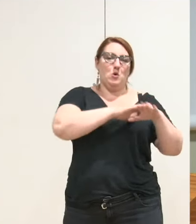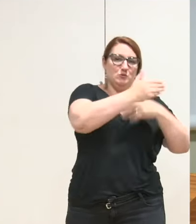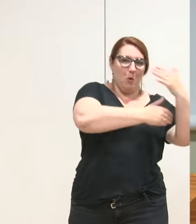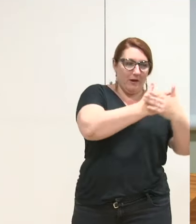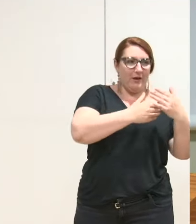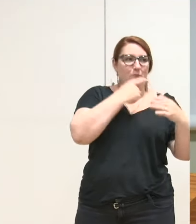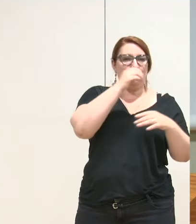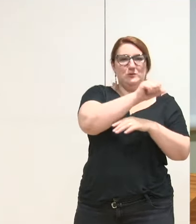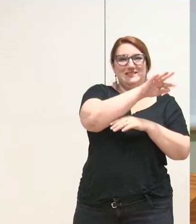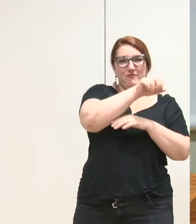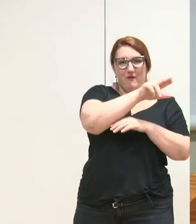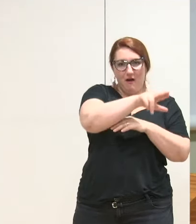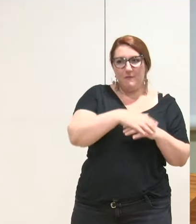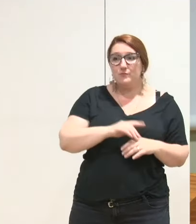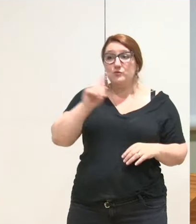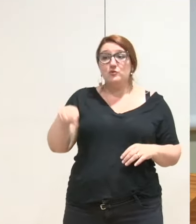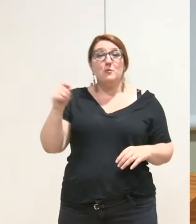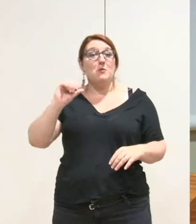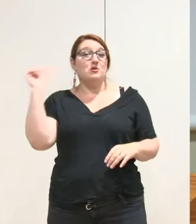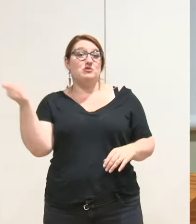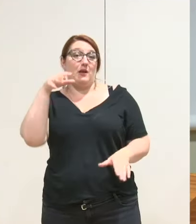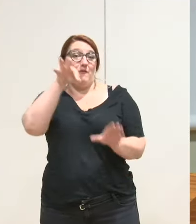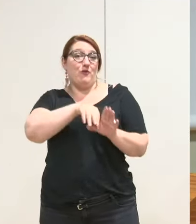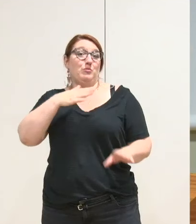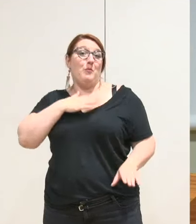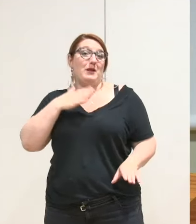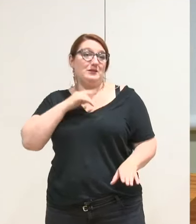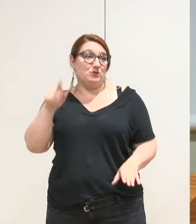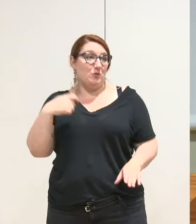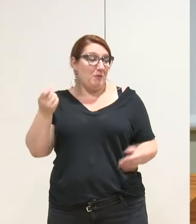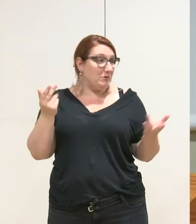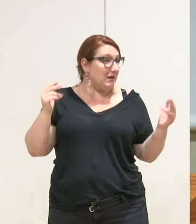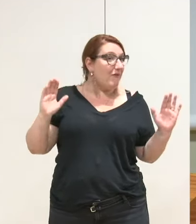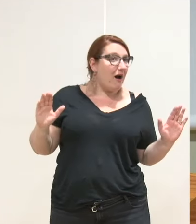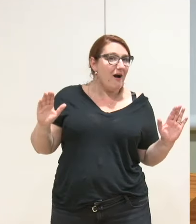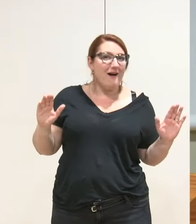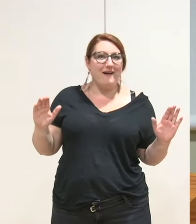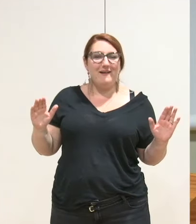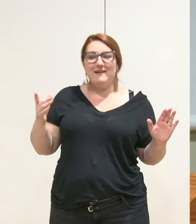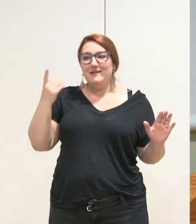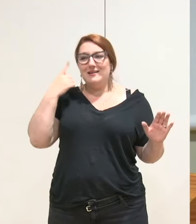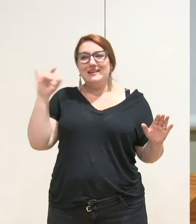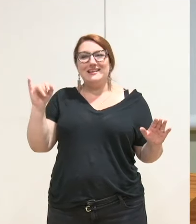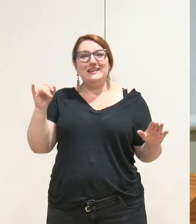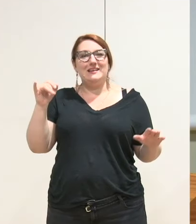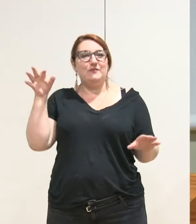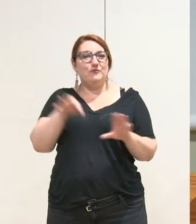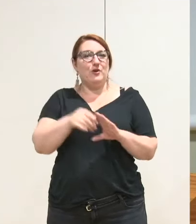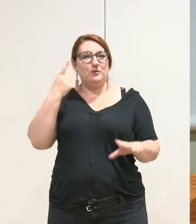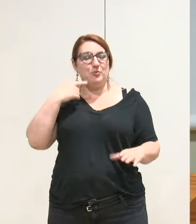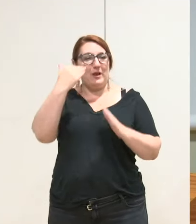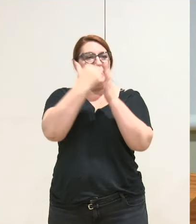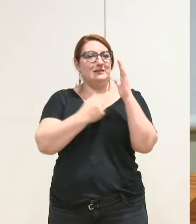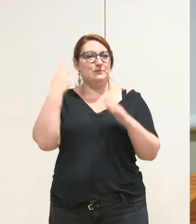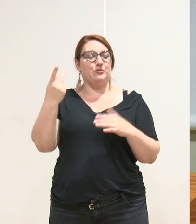alors normalement si chacun vote pour sa liste ça devrait à peu près le faire donc pour qui vote pour la liste du rassemblement